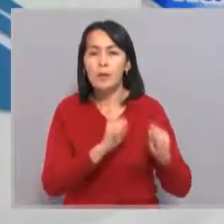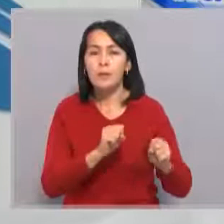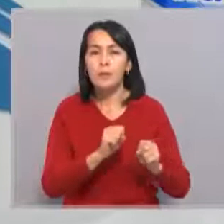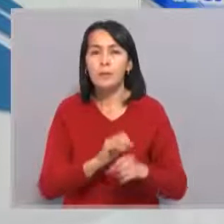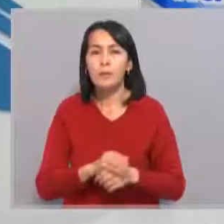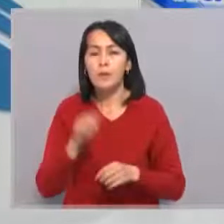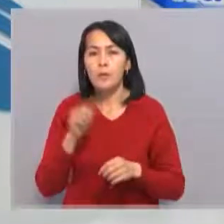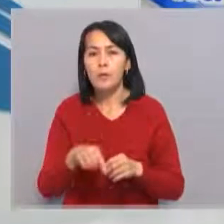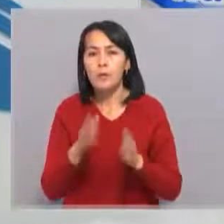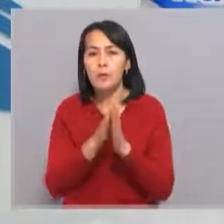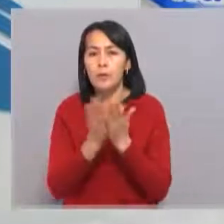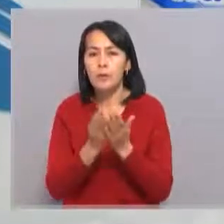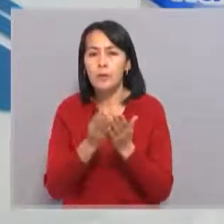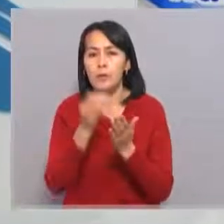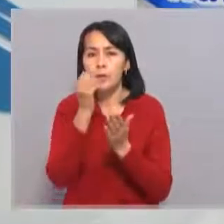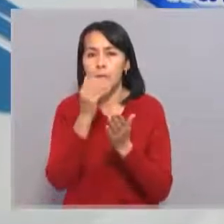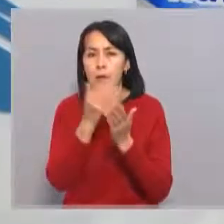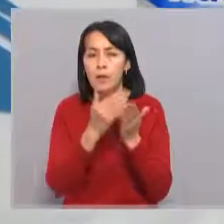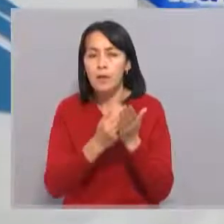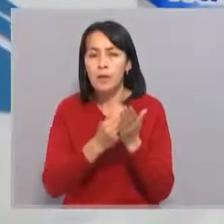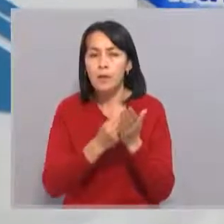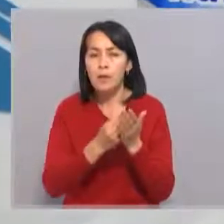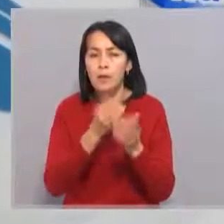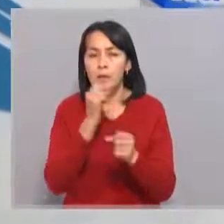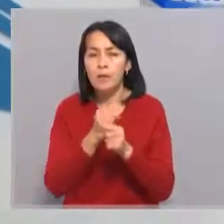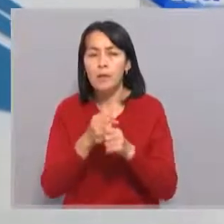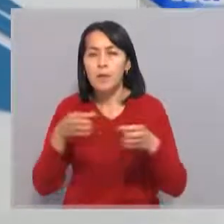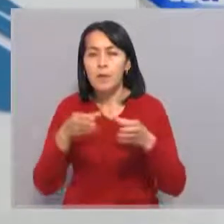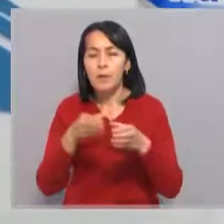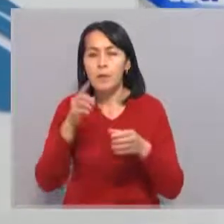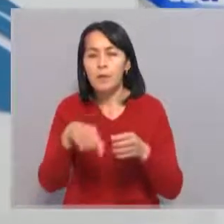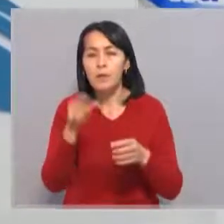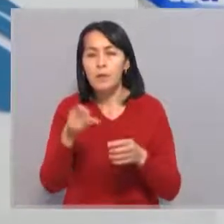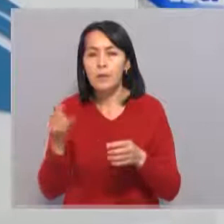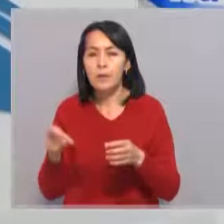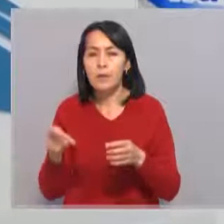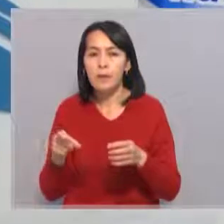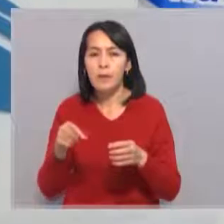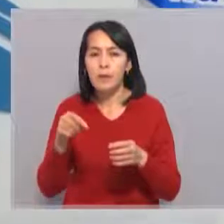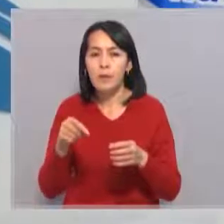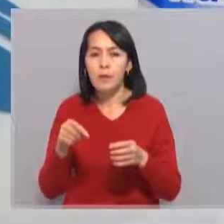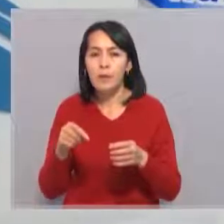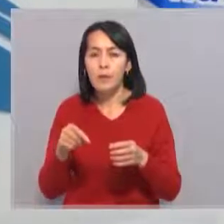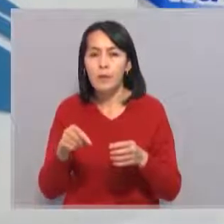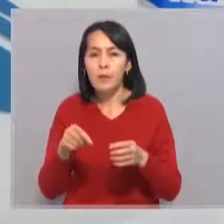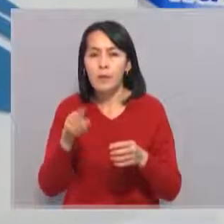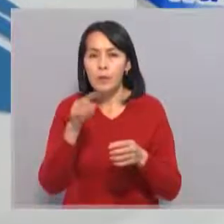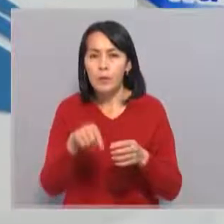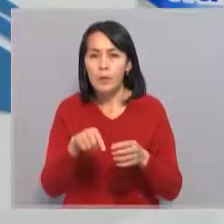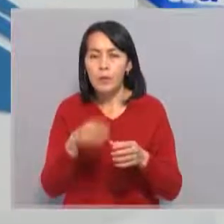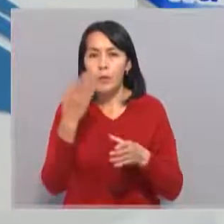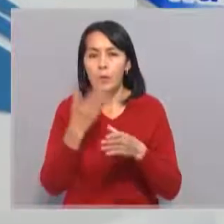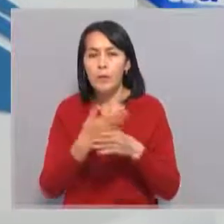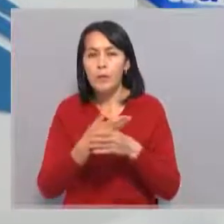негізінде тұғырнамамыз жасалған. Яғни партия осы адамдарға ішіндегі адамдардың мүдделеріне қызмет